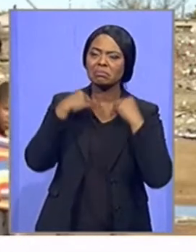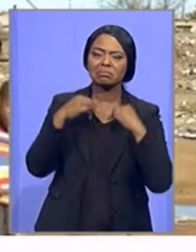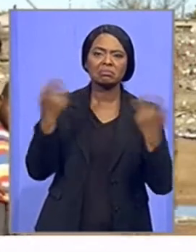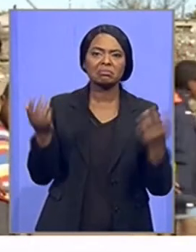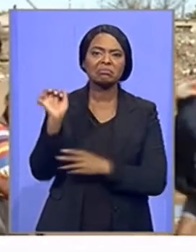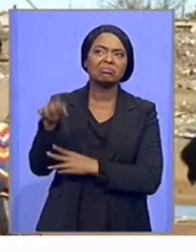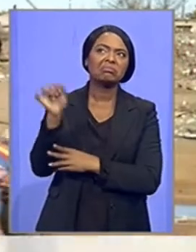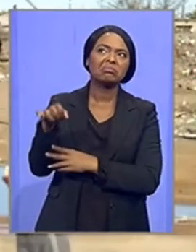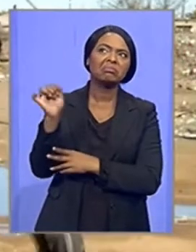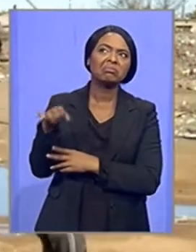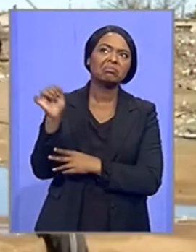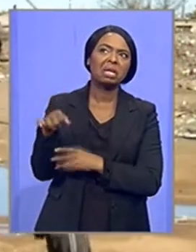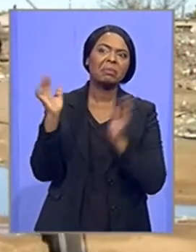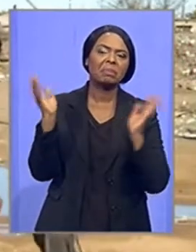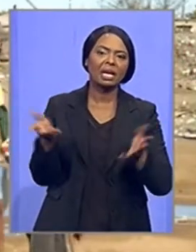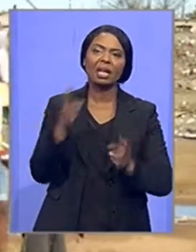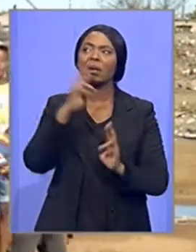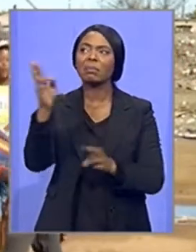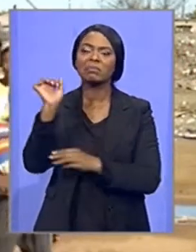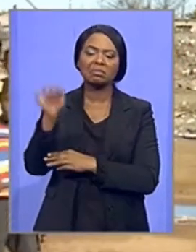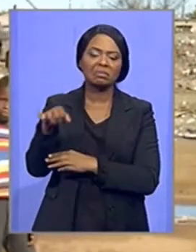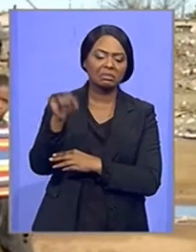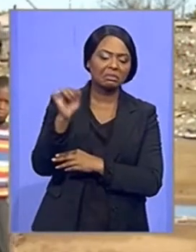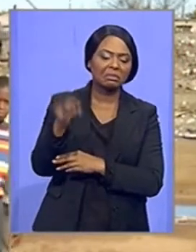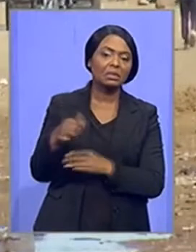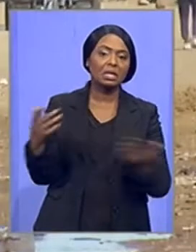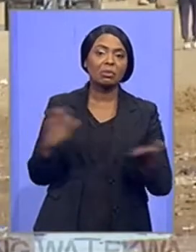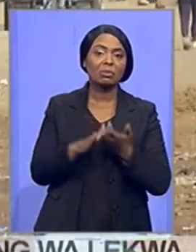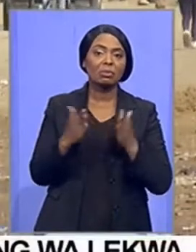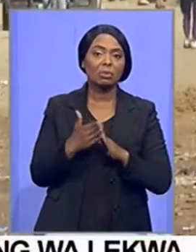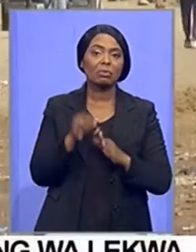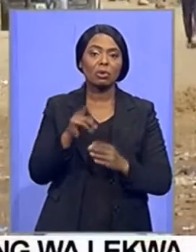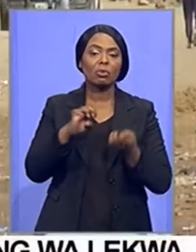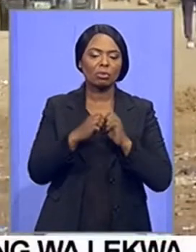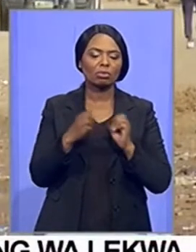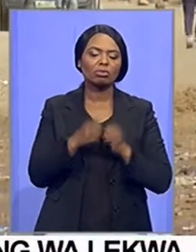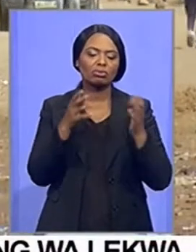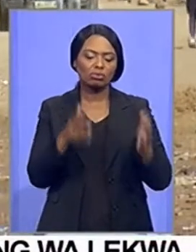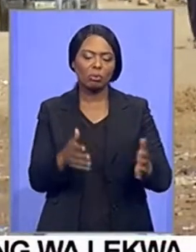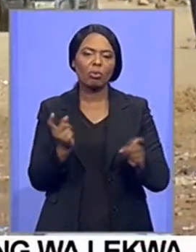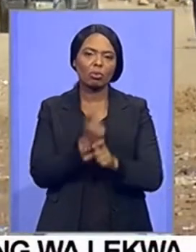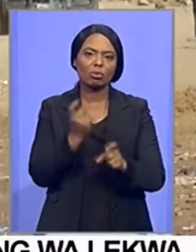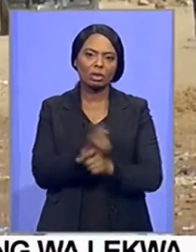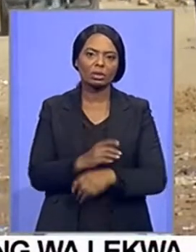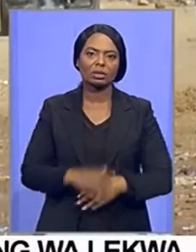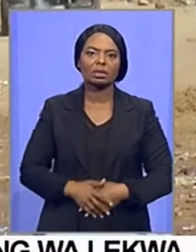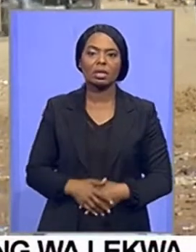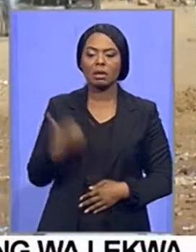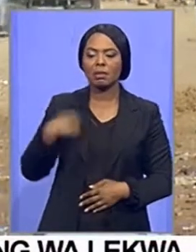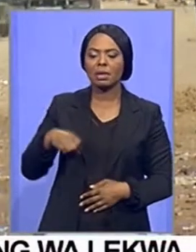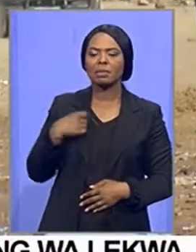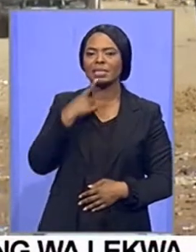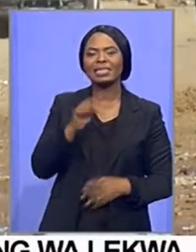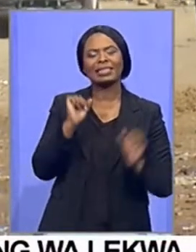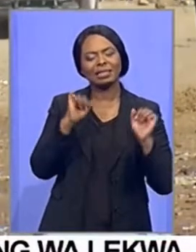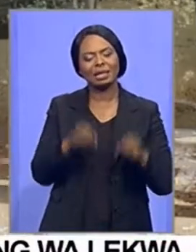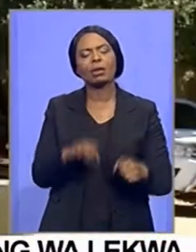di biditselwa kgato so ke mathata re itomogelang ona mo motseng wa rona. Bothati jwa Mmasepala bo amogetse fa go le